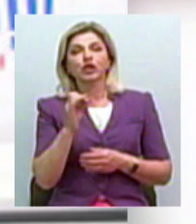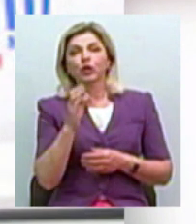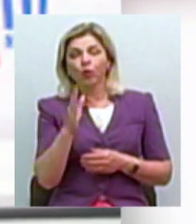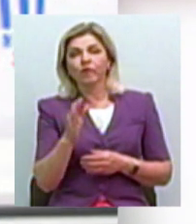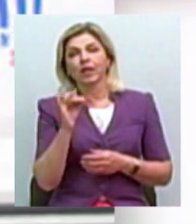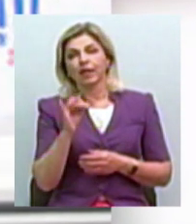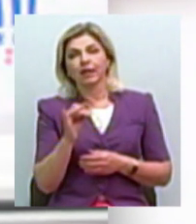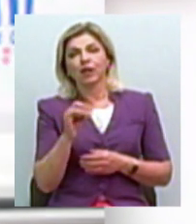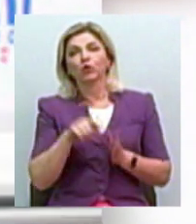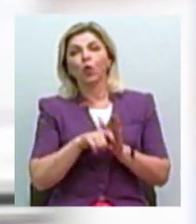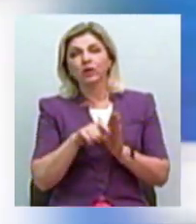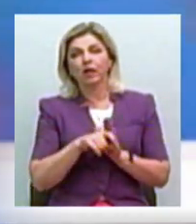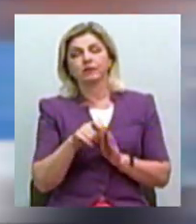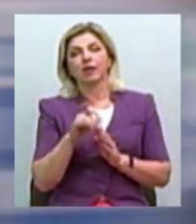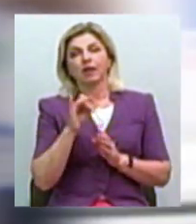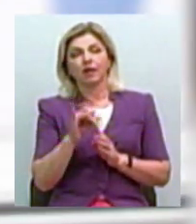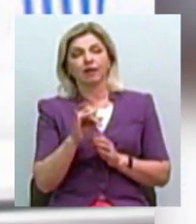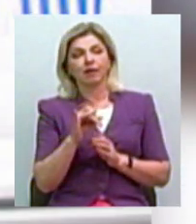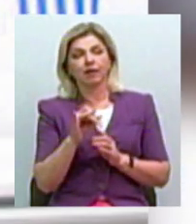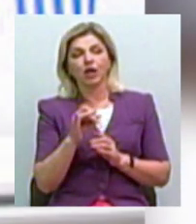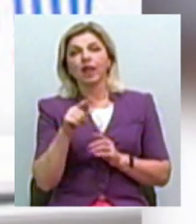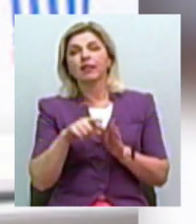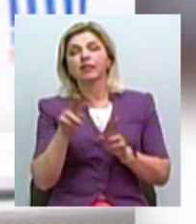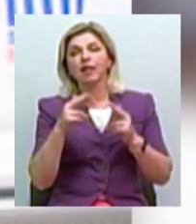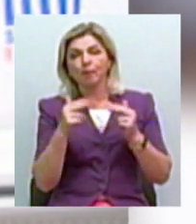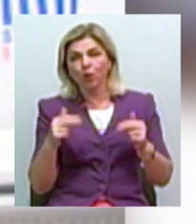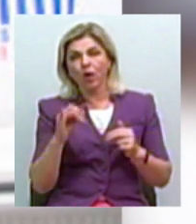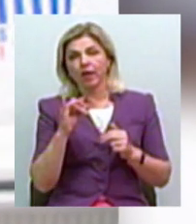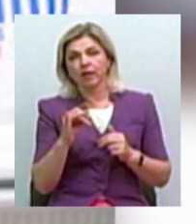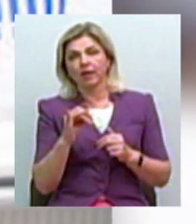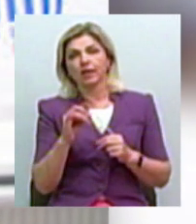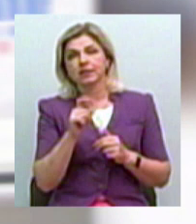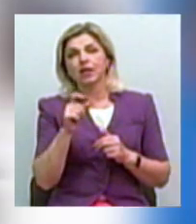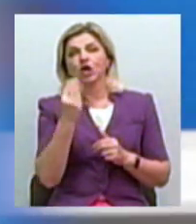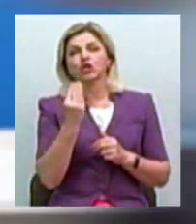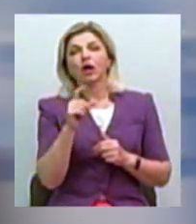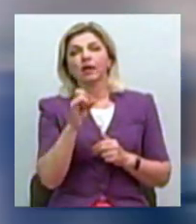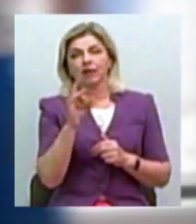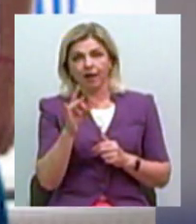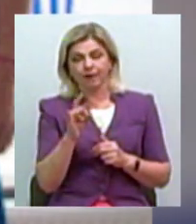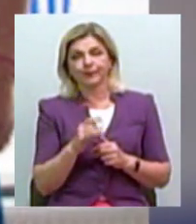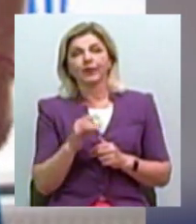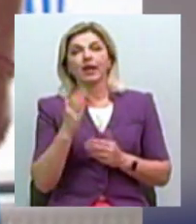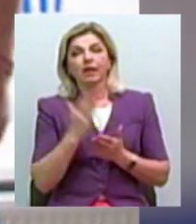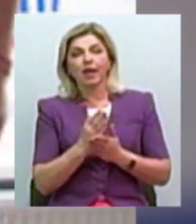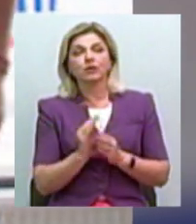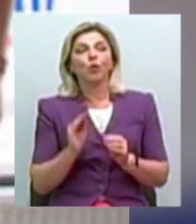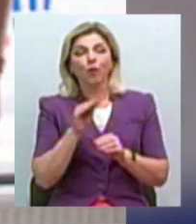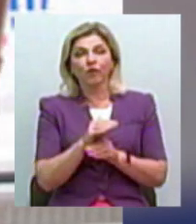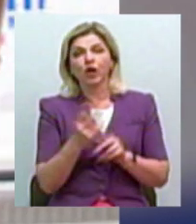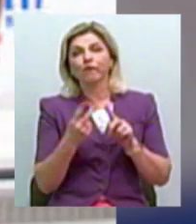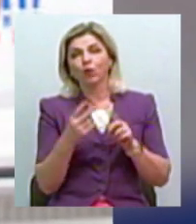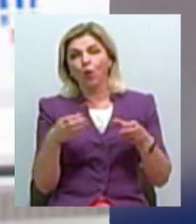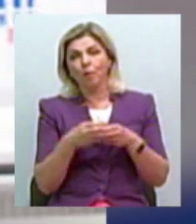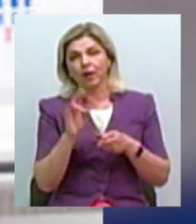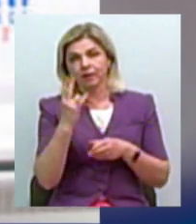Іван Сондей з Донецького Олімпіка, Володимир Киричук з Дніпра-1 та Андрій Запорощенко з Шахтаря Ю-21. Також є поповнення у другій команді